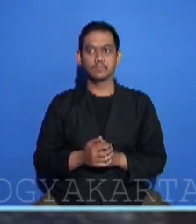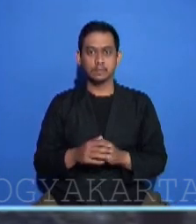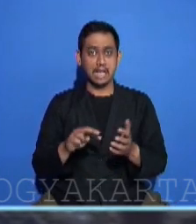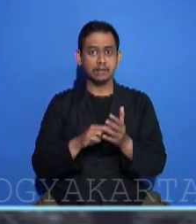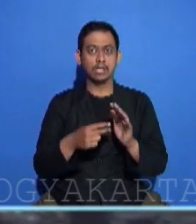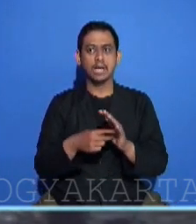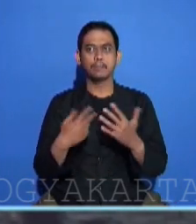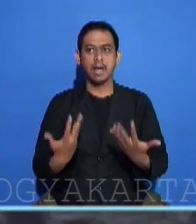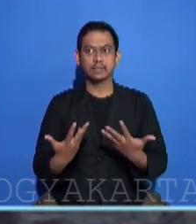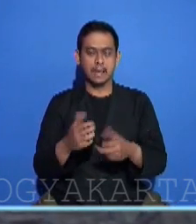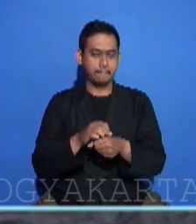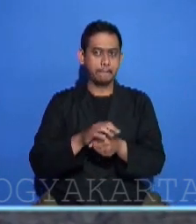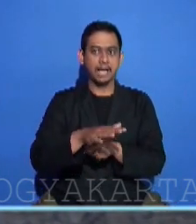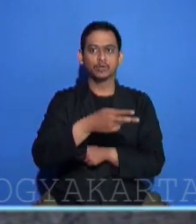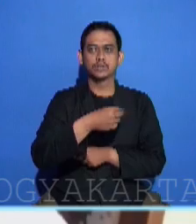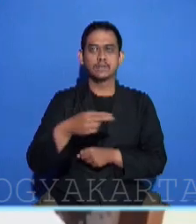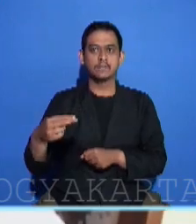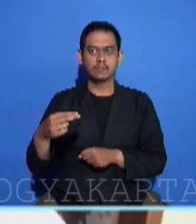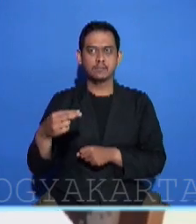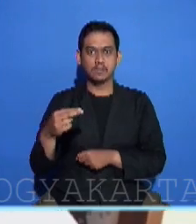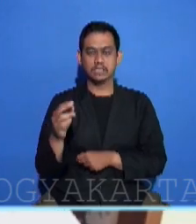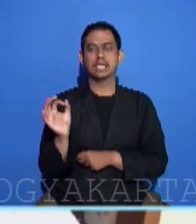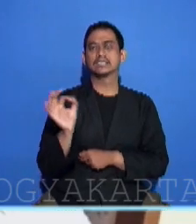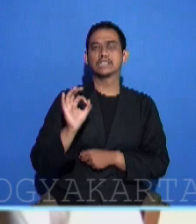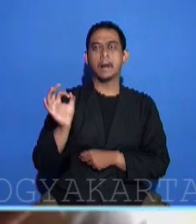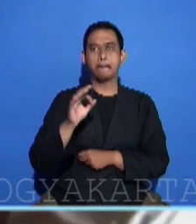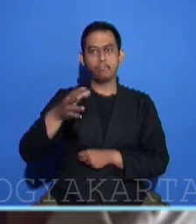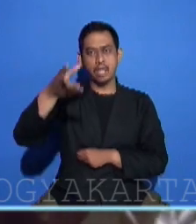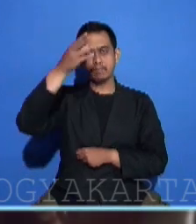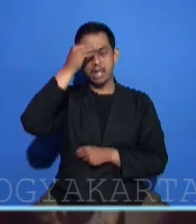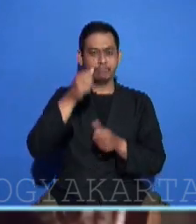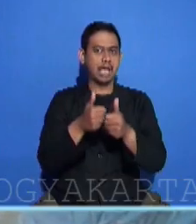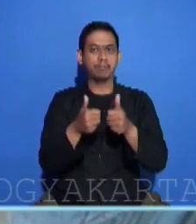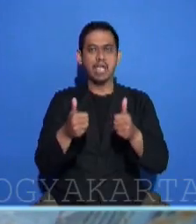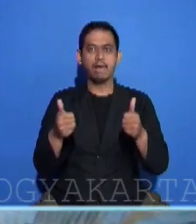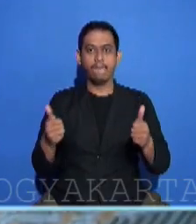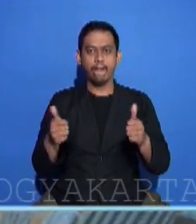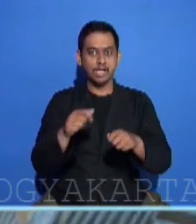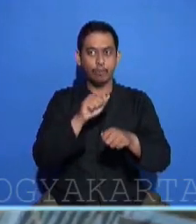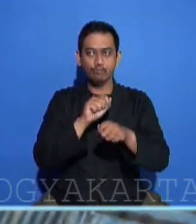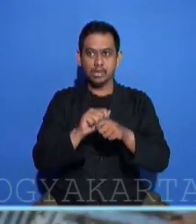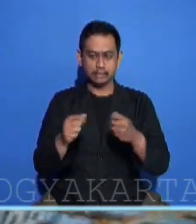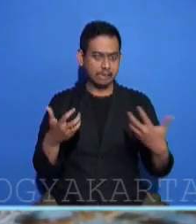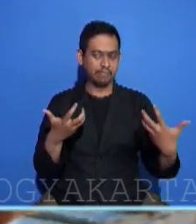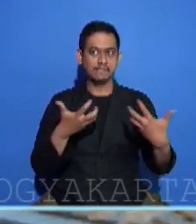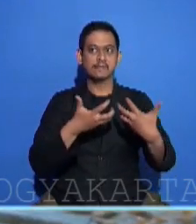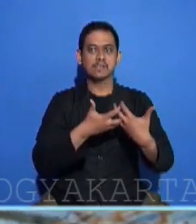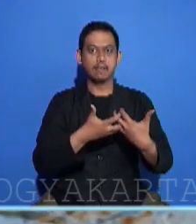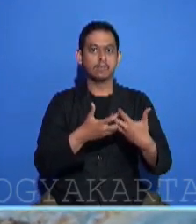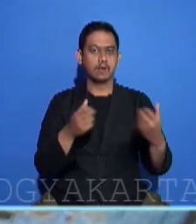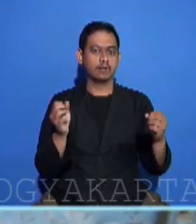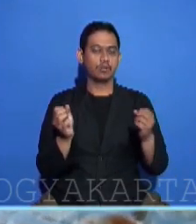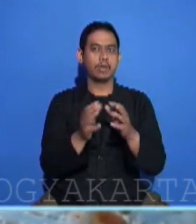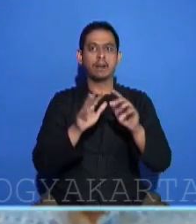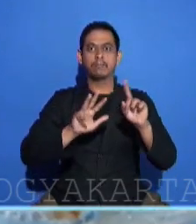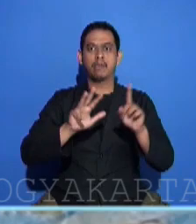konsekuensinya kita harus siap beradaptasi. Dan juga yang terakhir saya bikin tentang adaptasi pandemi di kampung